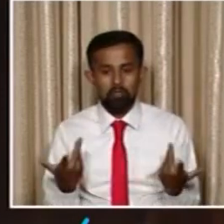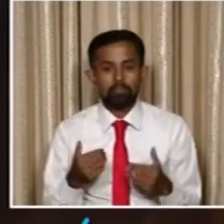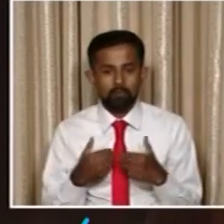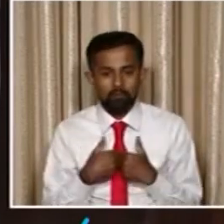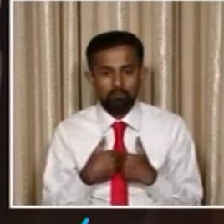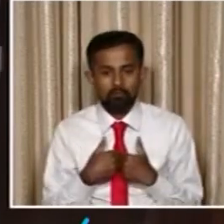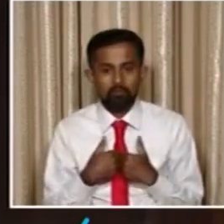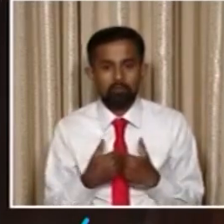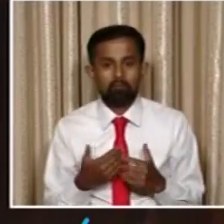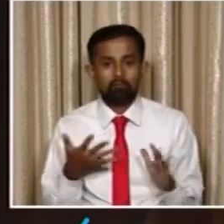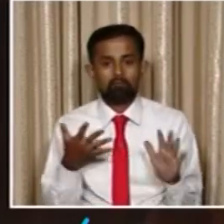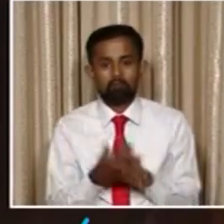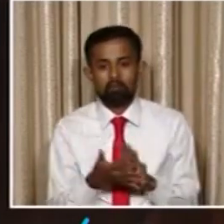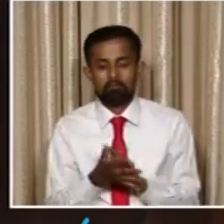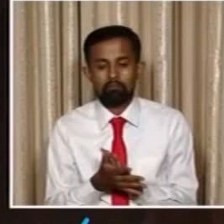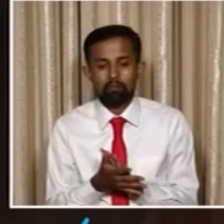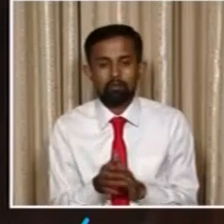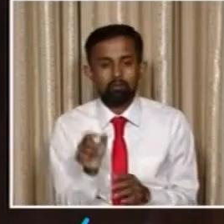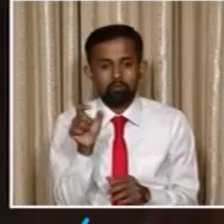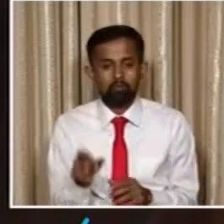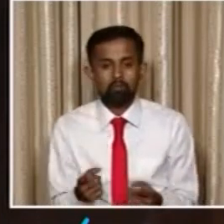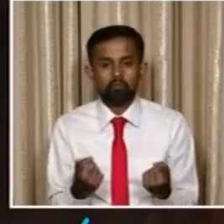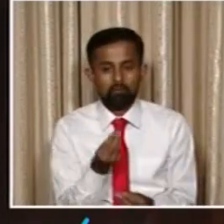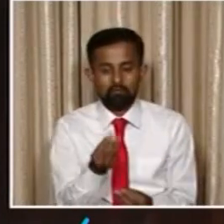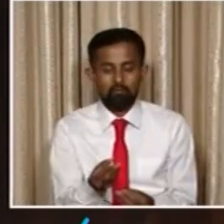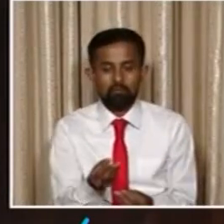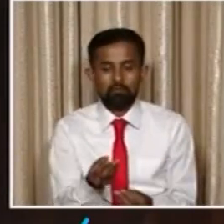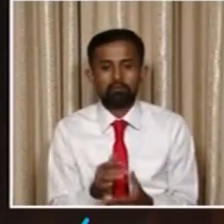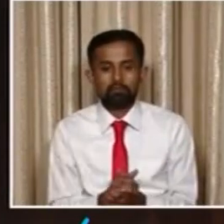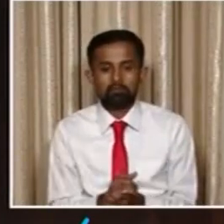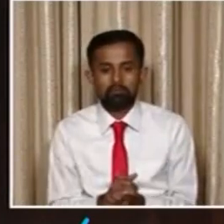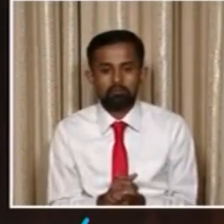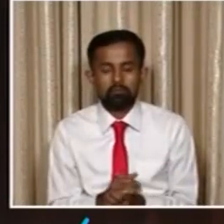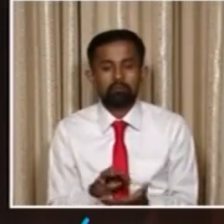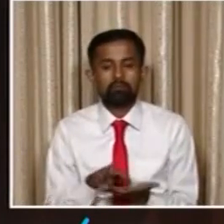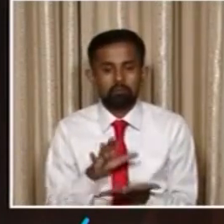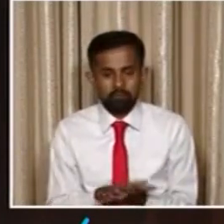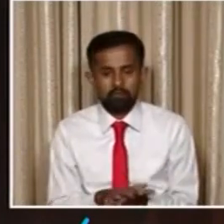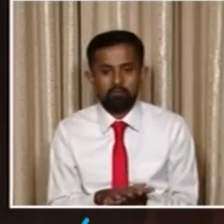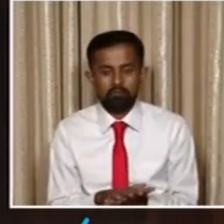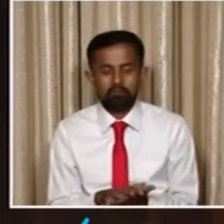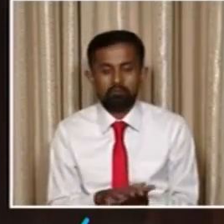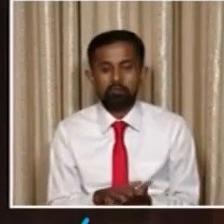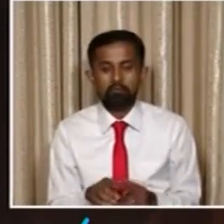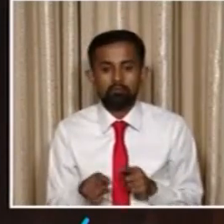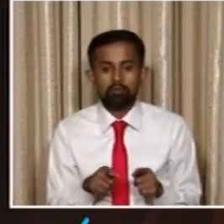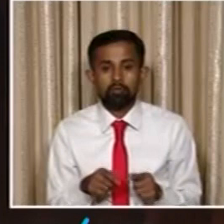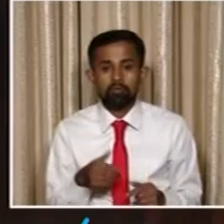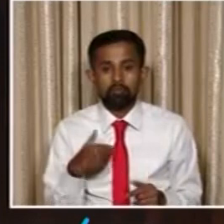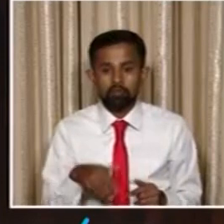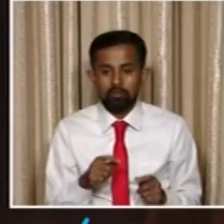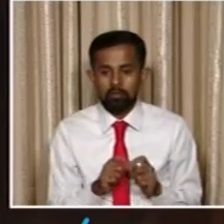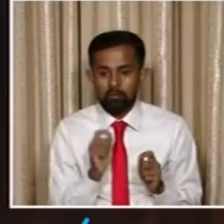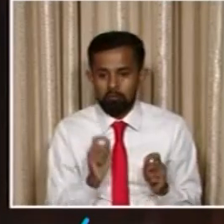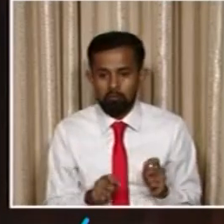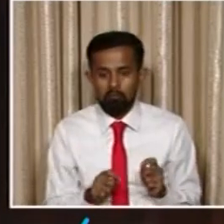ඒ? අත්නොමතිකෝ යම් යම් පුද්ගලයන්ගේ අවශ්‍යතාවන් ඉටු කරන්න ගත්තු තීරණ. ඒ වගේම තමයි මේ ක්‍රිකට් පාලක මණ්ඩලය ක්‍රිකට්